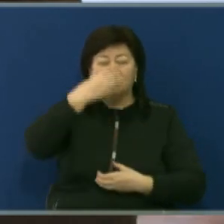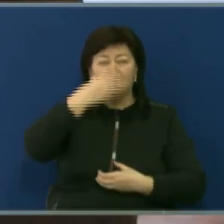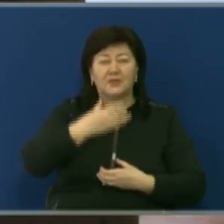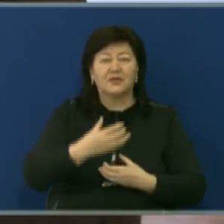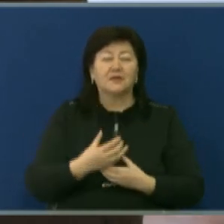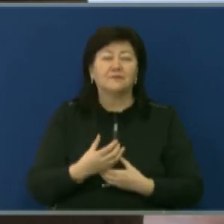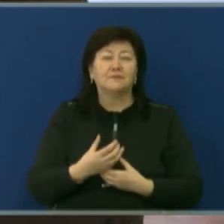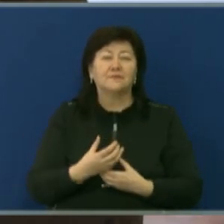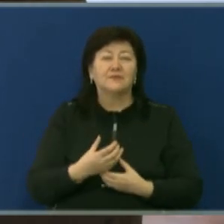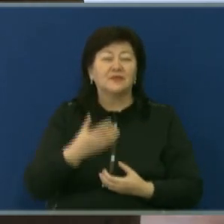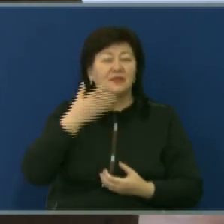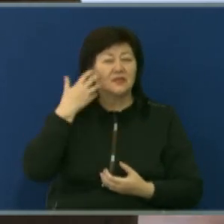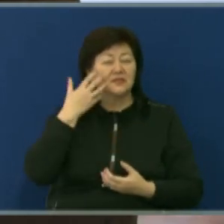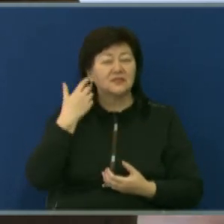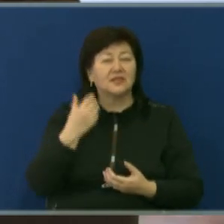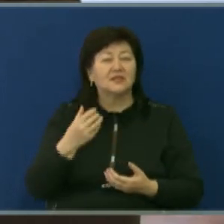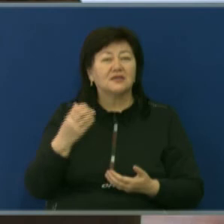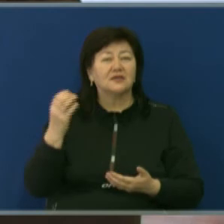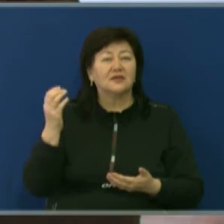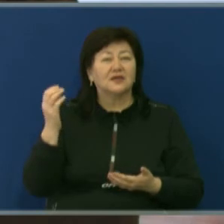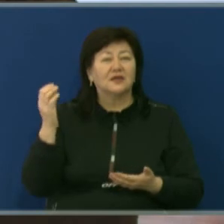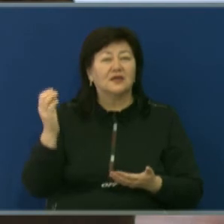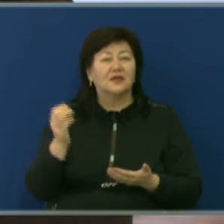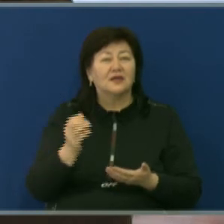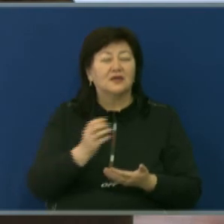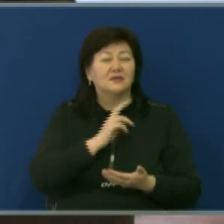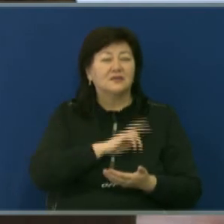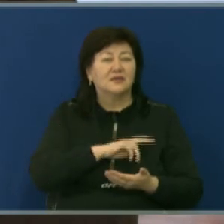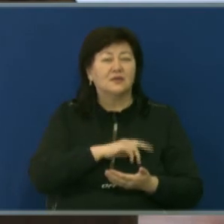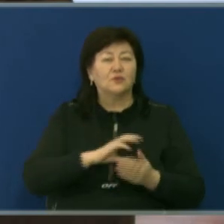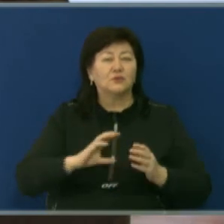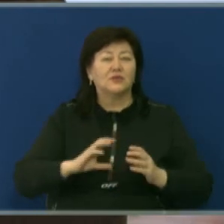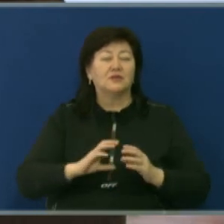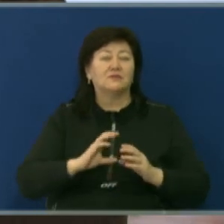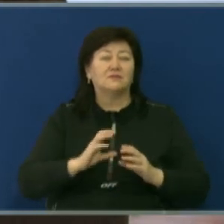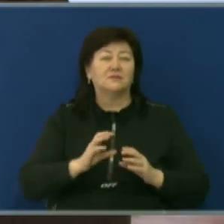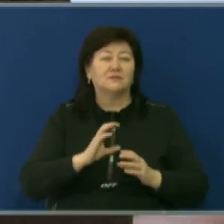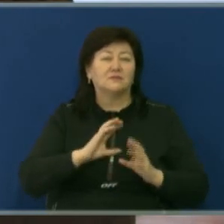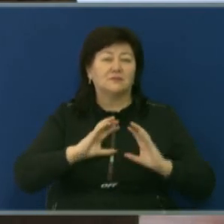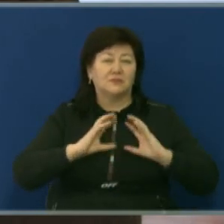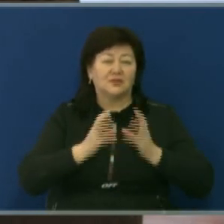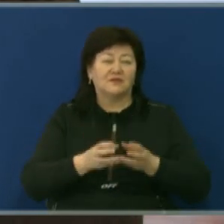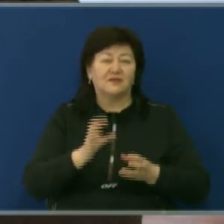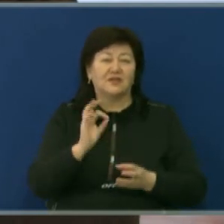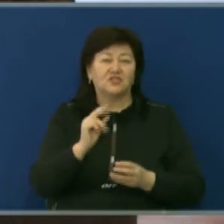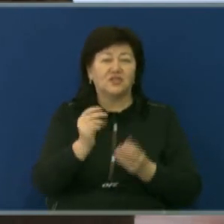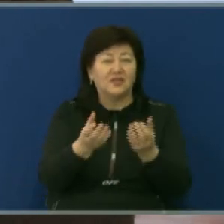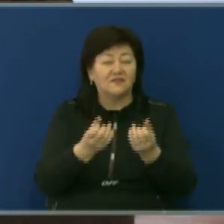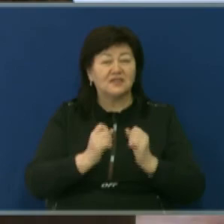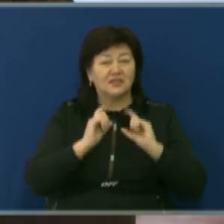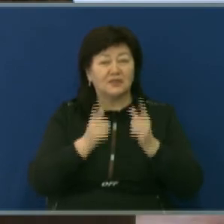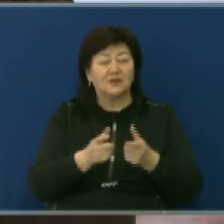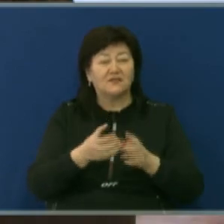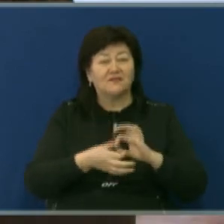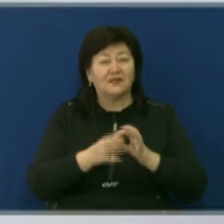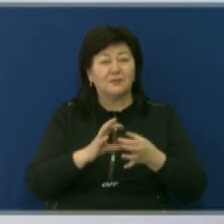Татарстан, заработал мировые рейтинговые очки и таким образом завоевал путевку на Олимпийские